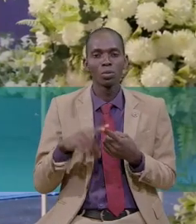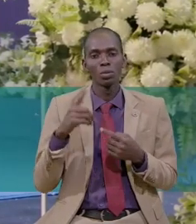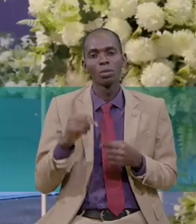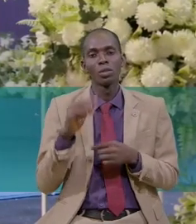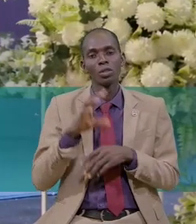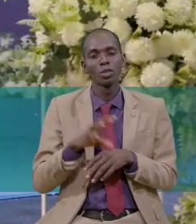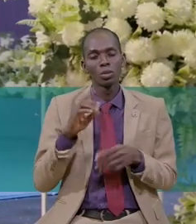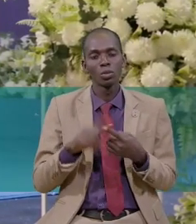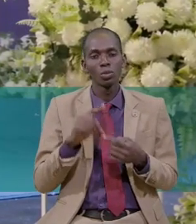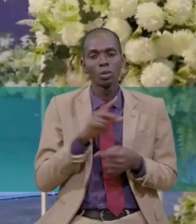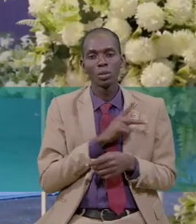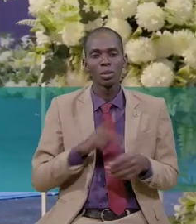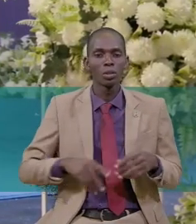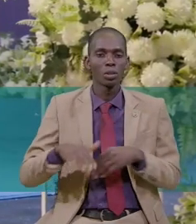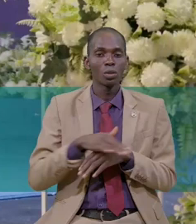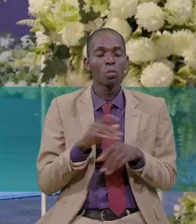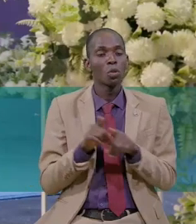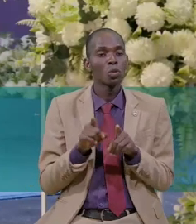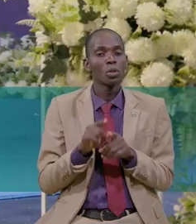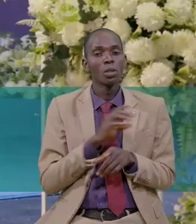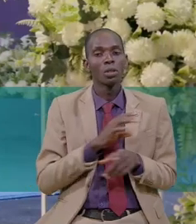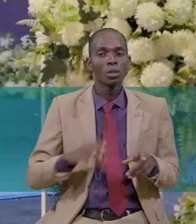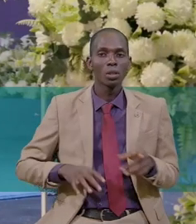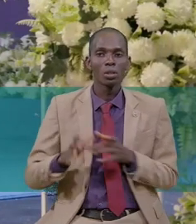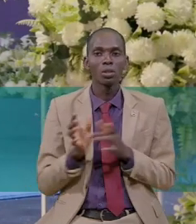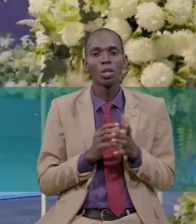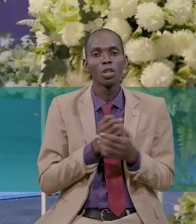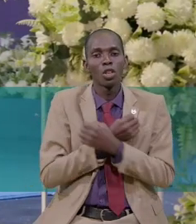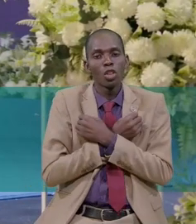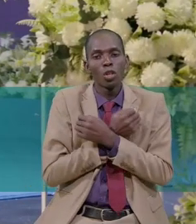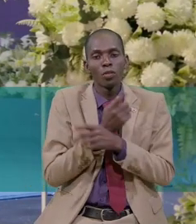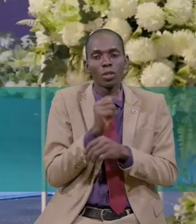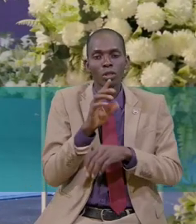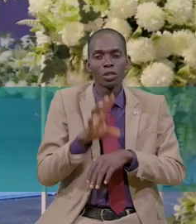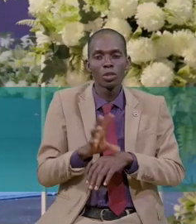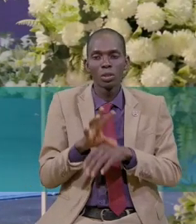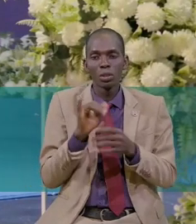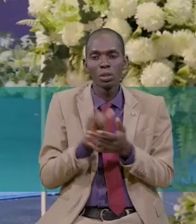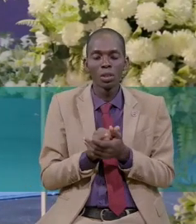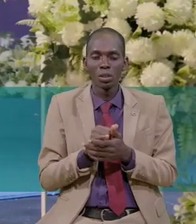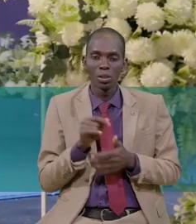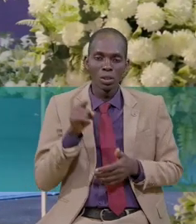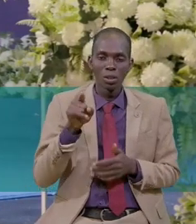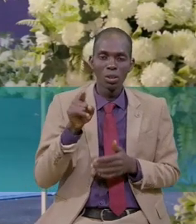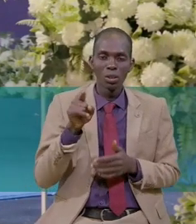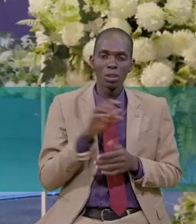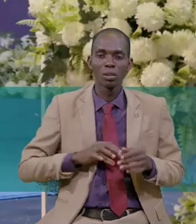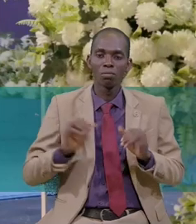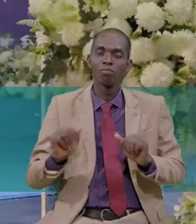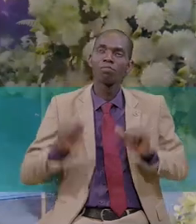Christ a aimé l'Église et il s'est livré lui-même pour elle.